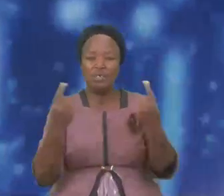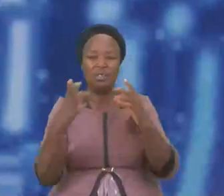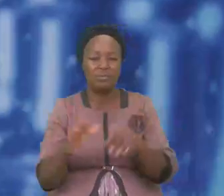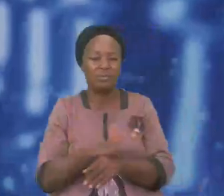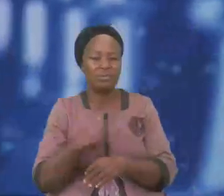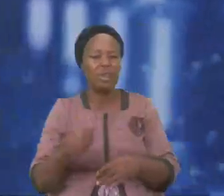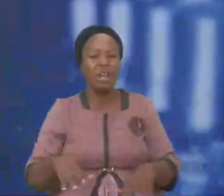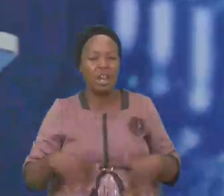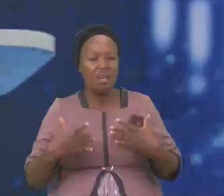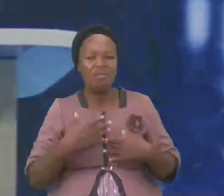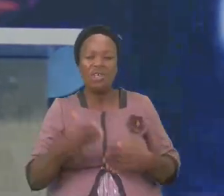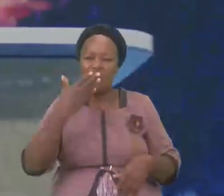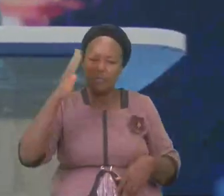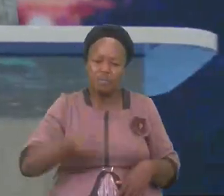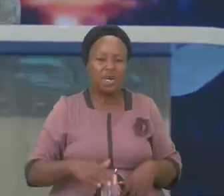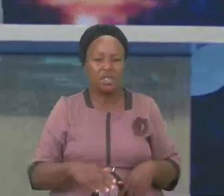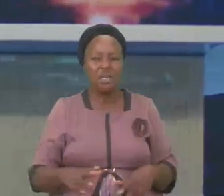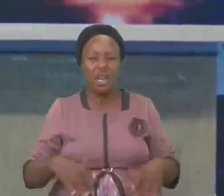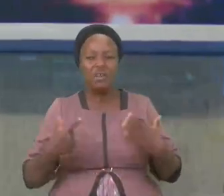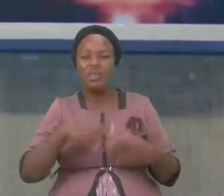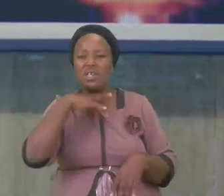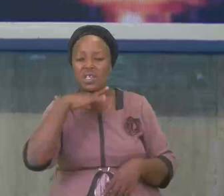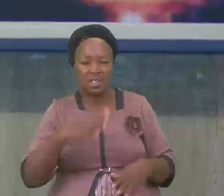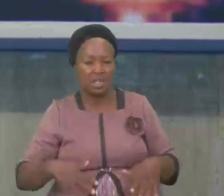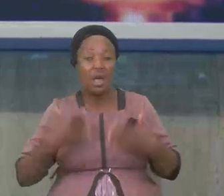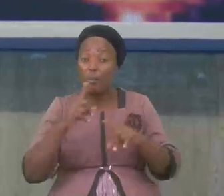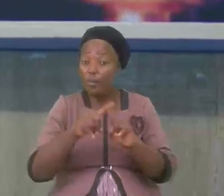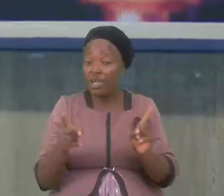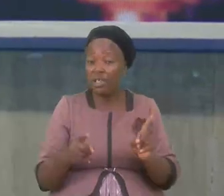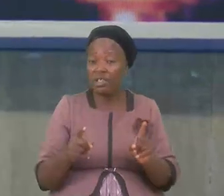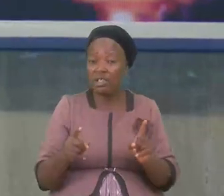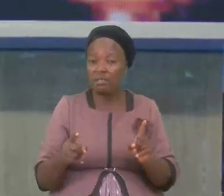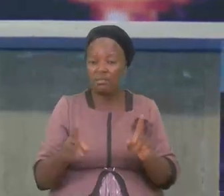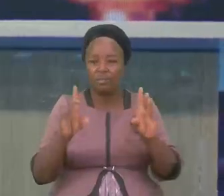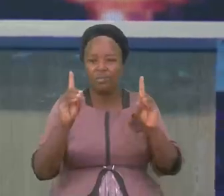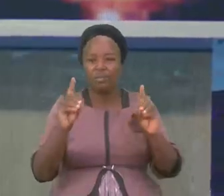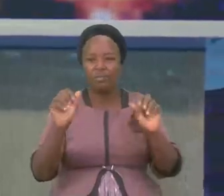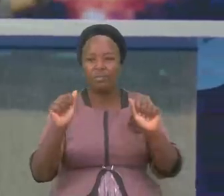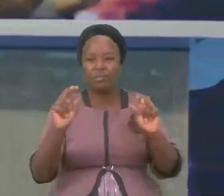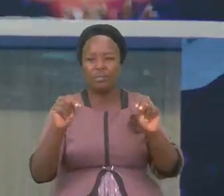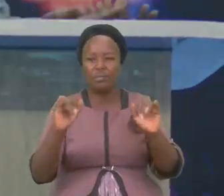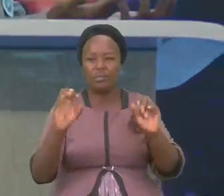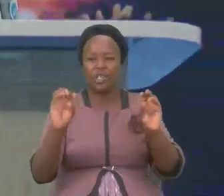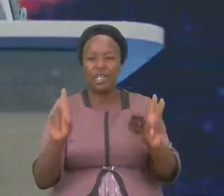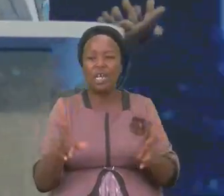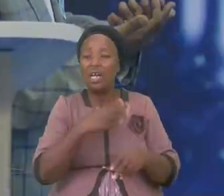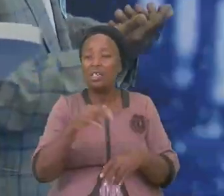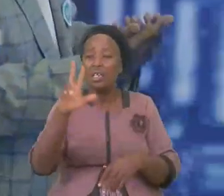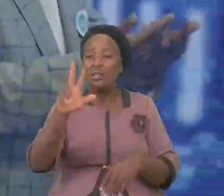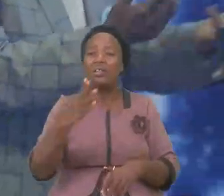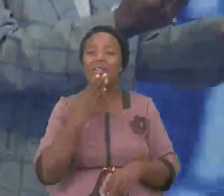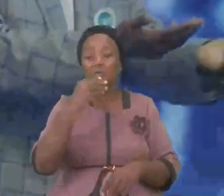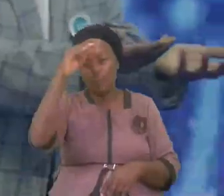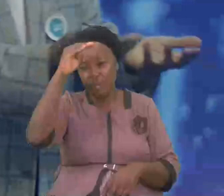pécheresse, une vie dégradée, une vie souillée. Mais Daniel, Shadrach,